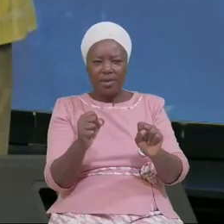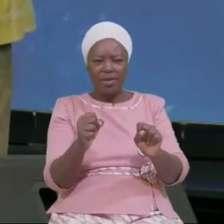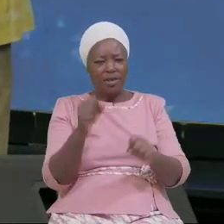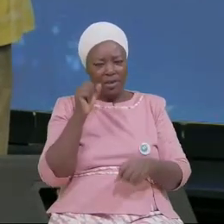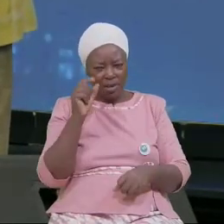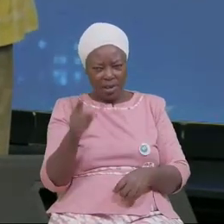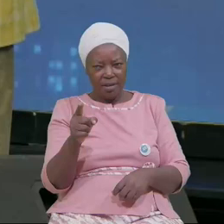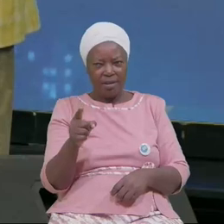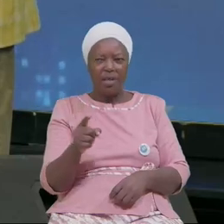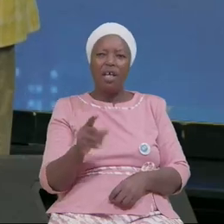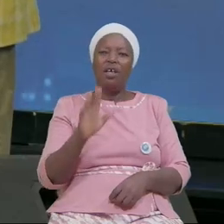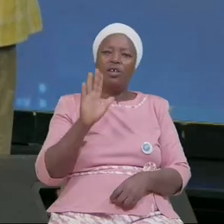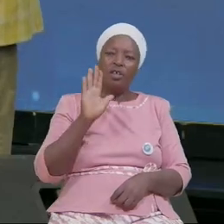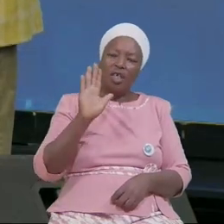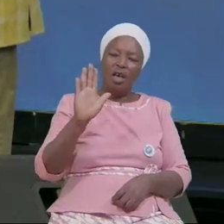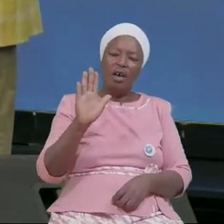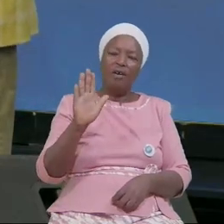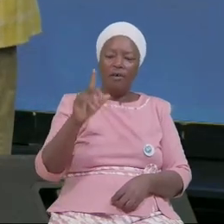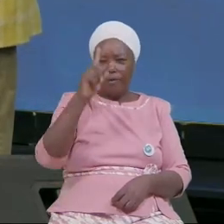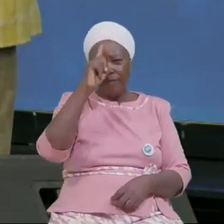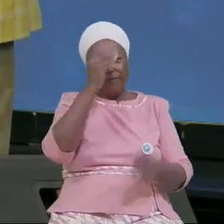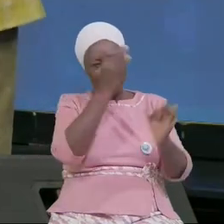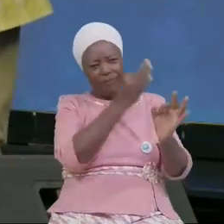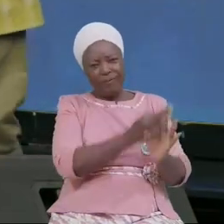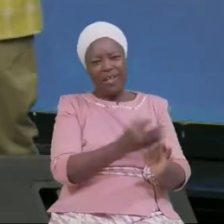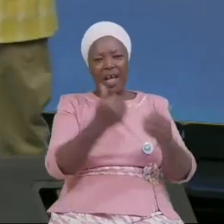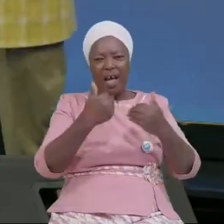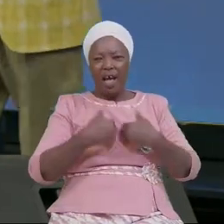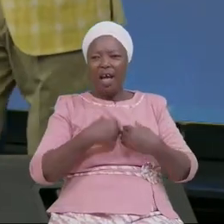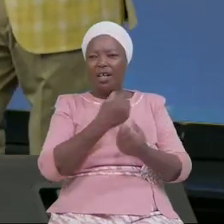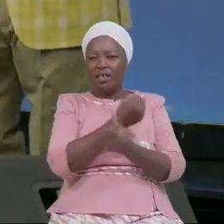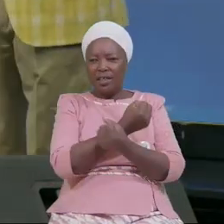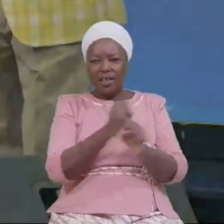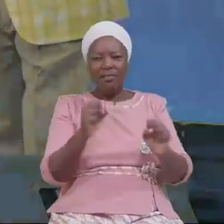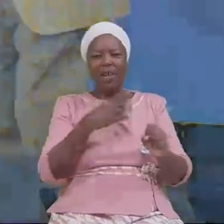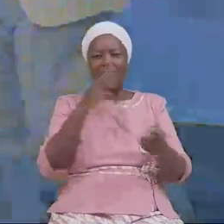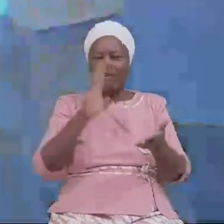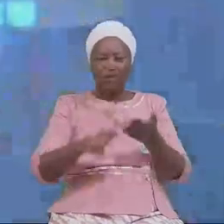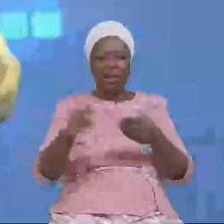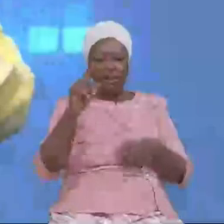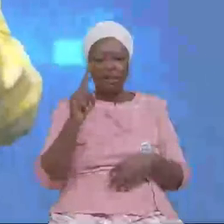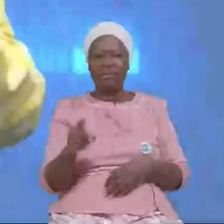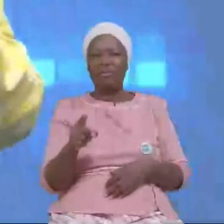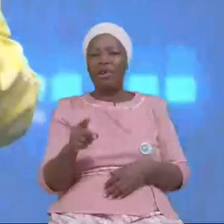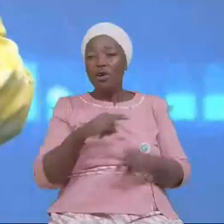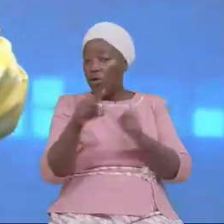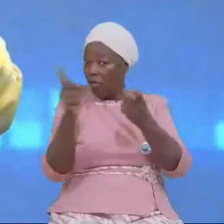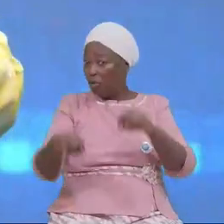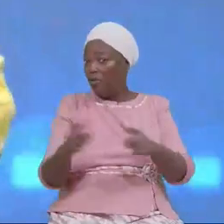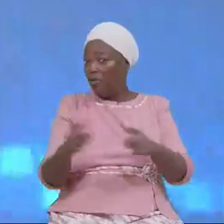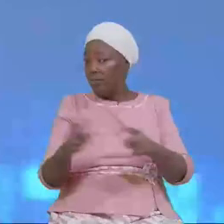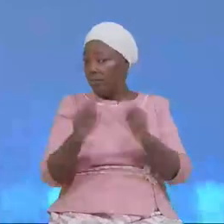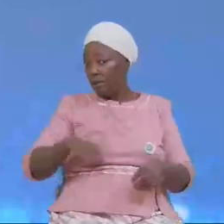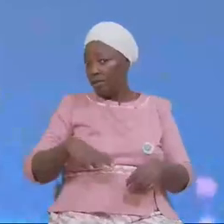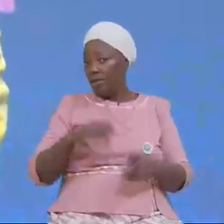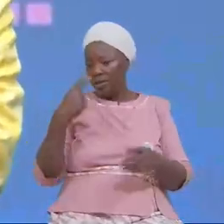foi t'a sauvé. Lorsque tu viens à Christ, regardez la femme là. Elle